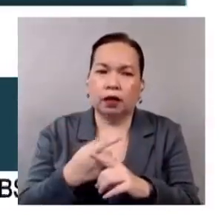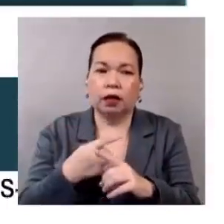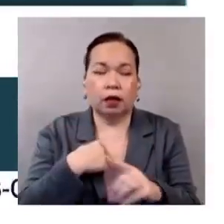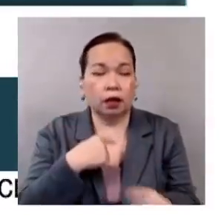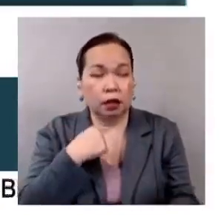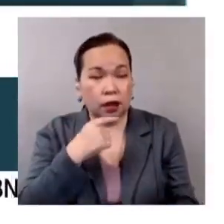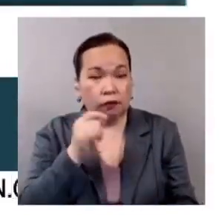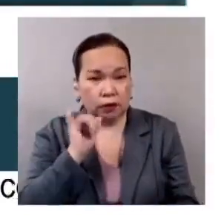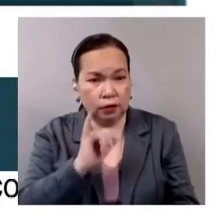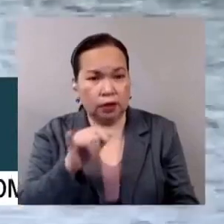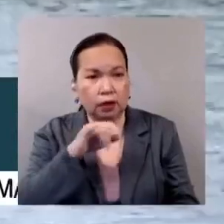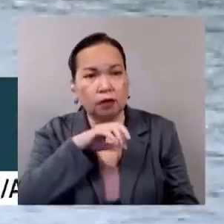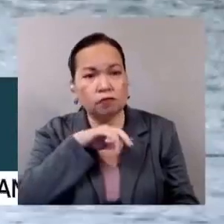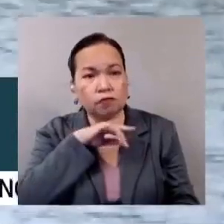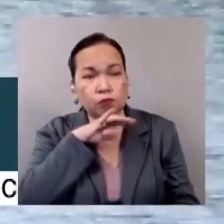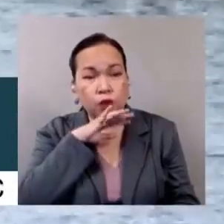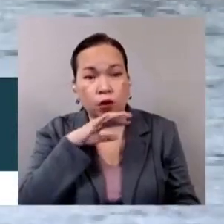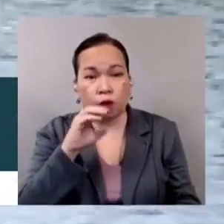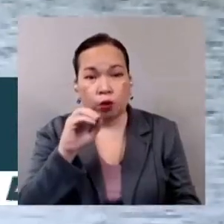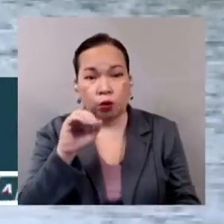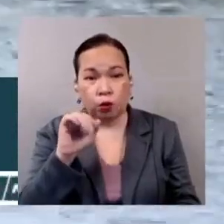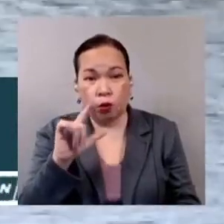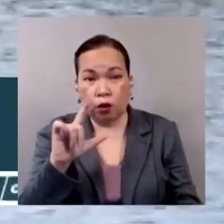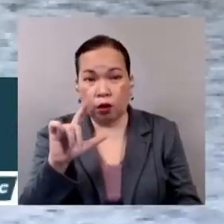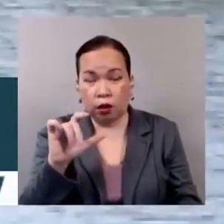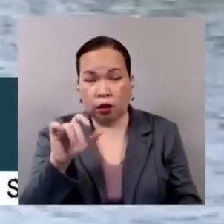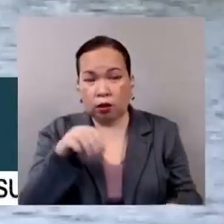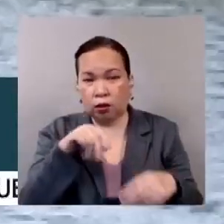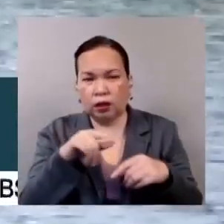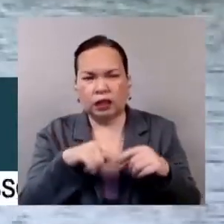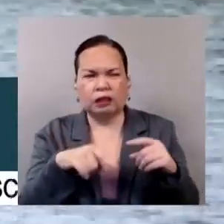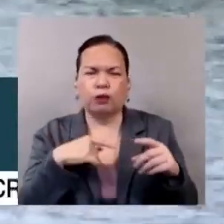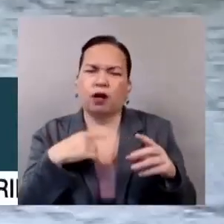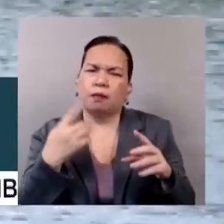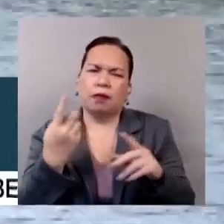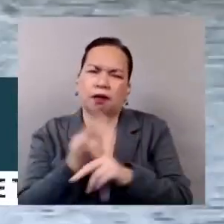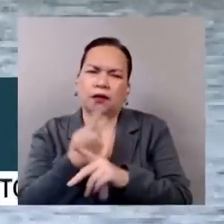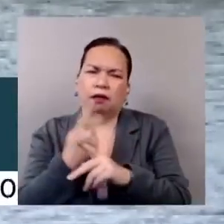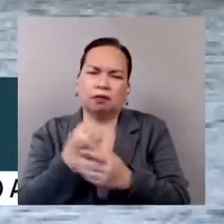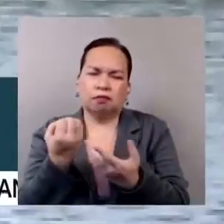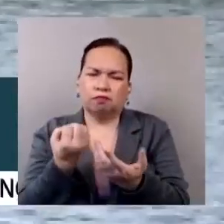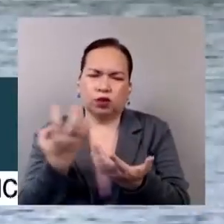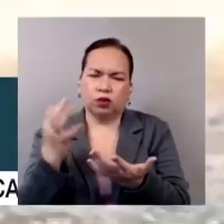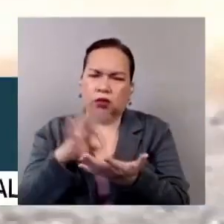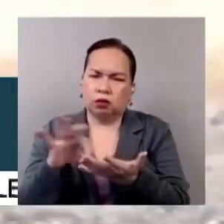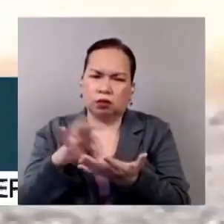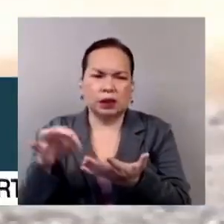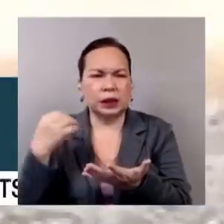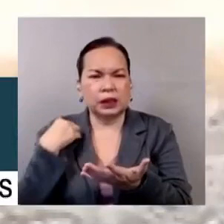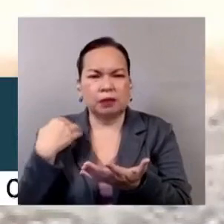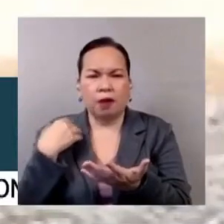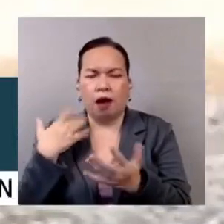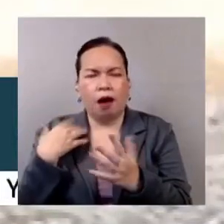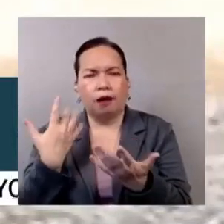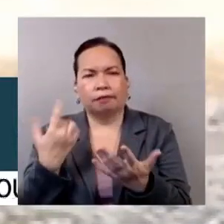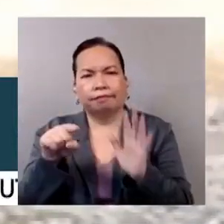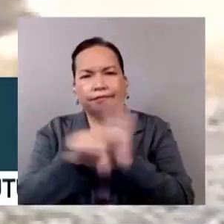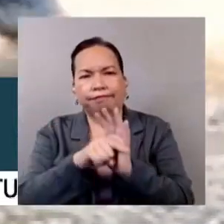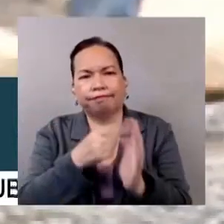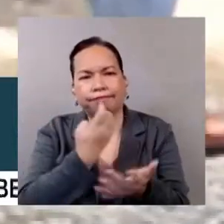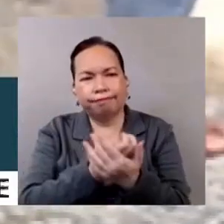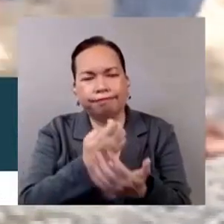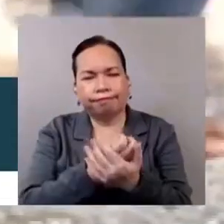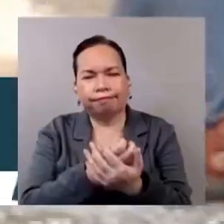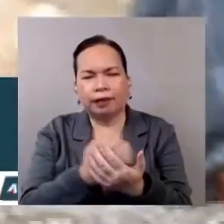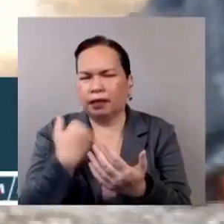spill, hindi naman matotally estimate kung how much and gaano kalaki yung lugi and kung gaano kalaki yung problema namin. Yeah.